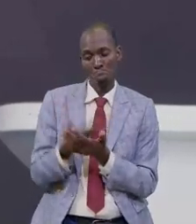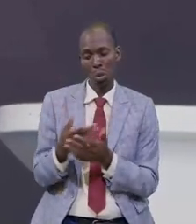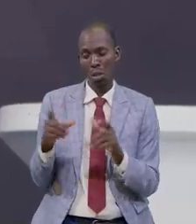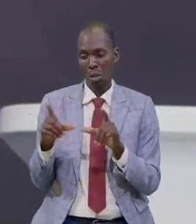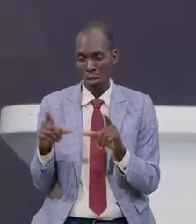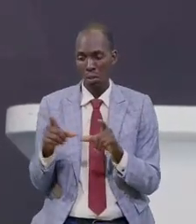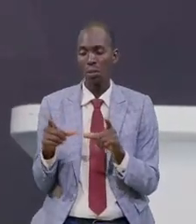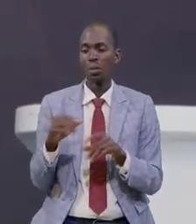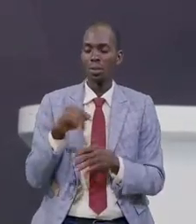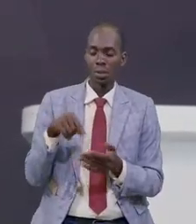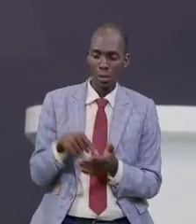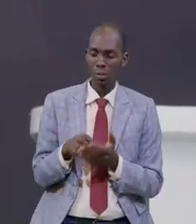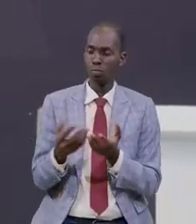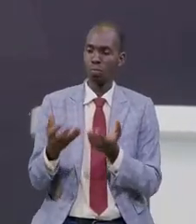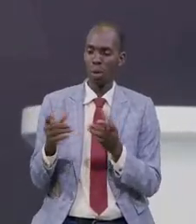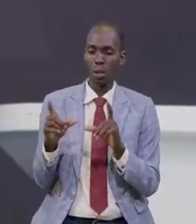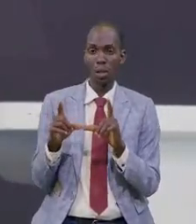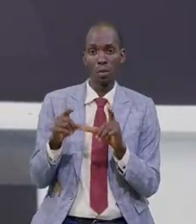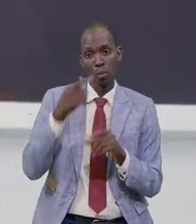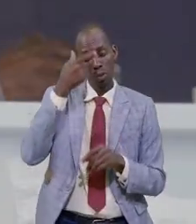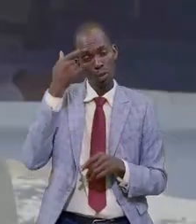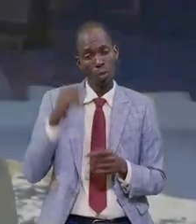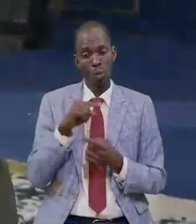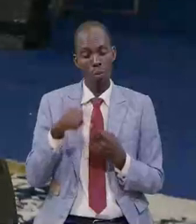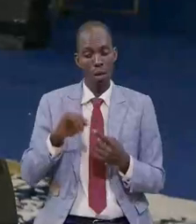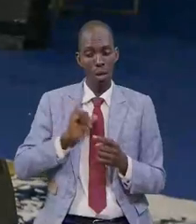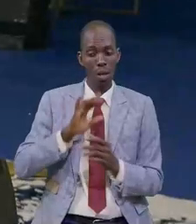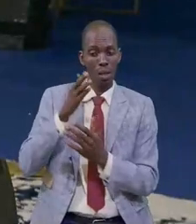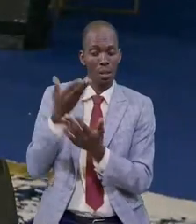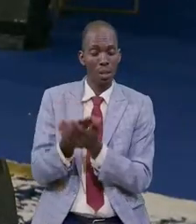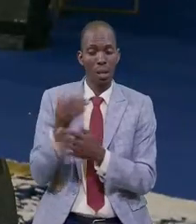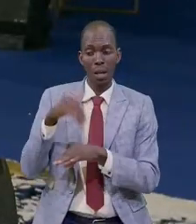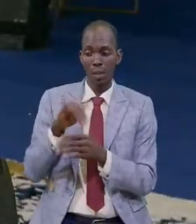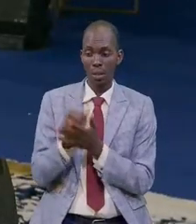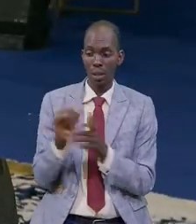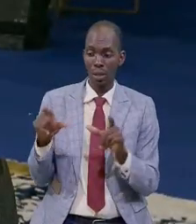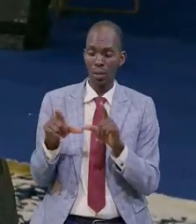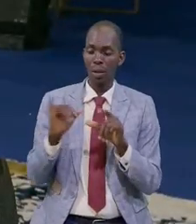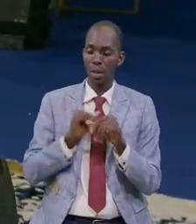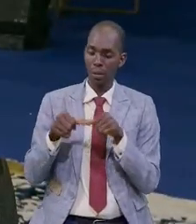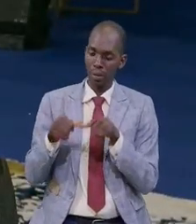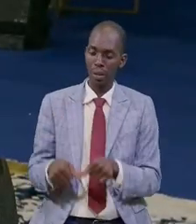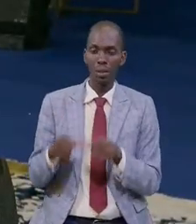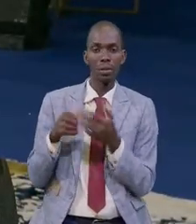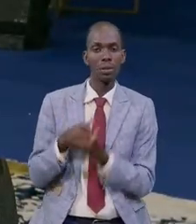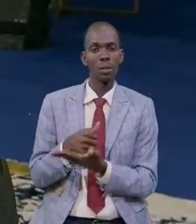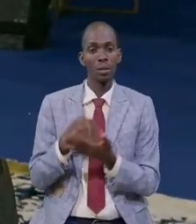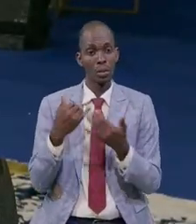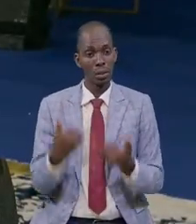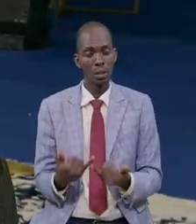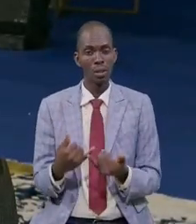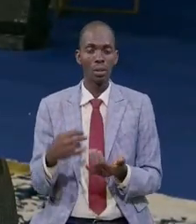désirable pendant tout ce temps parce que quand je suis arrivé à ce niveau là je suis resté là maintenant tu